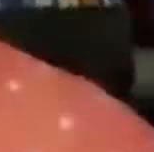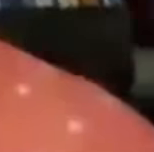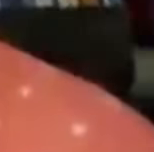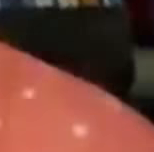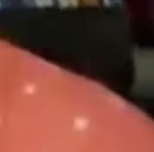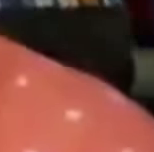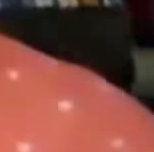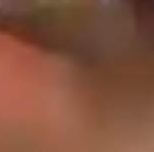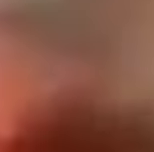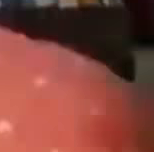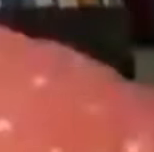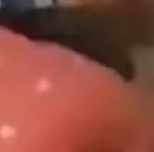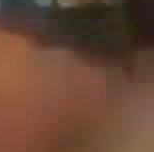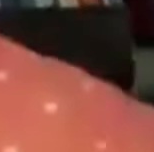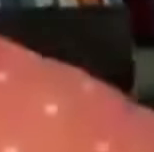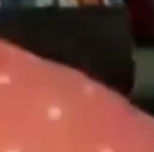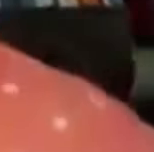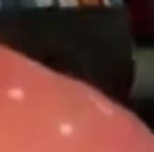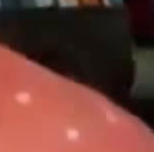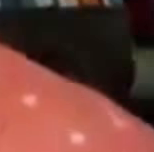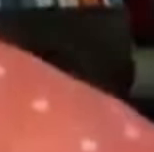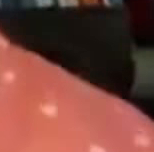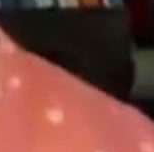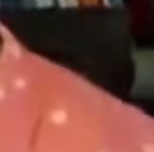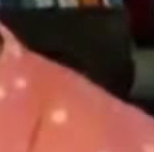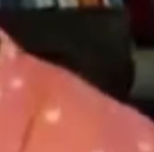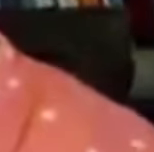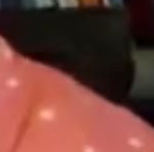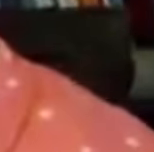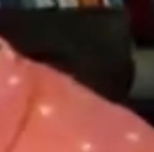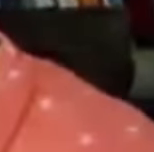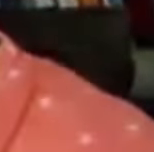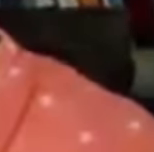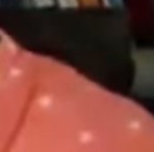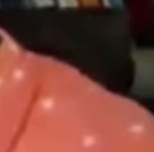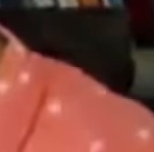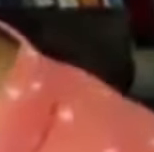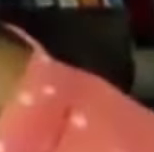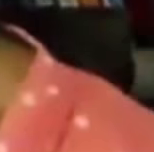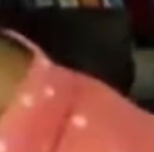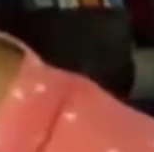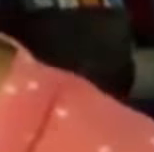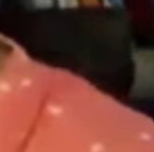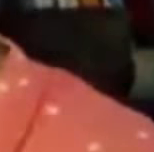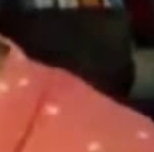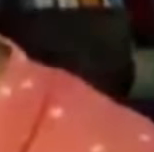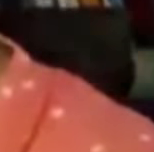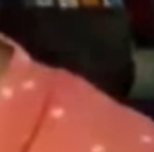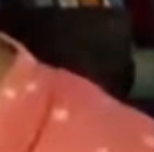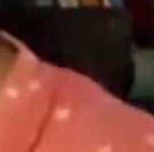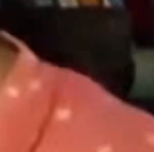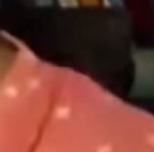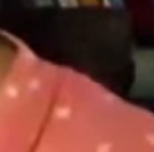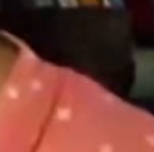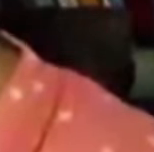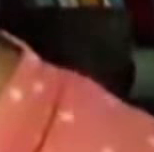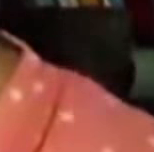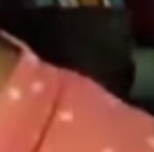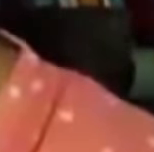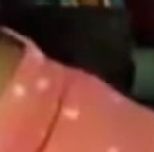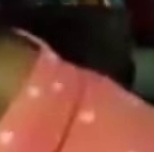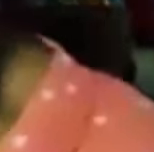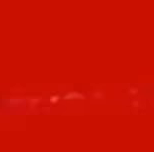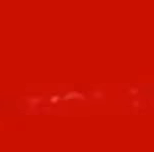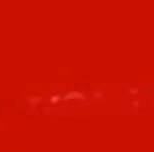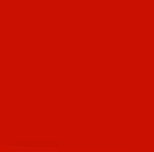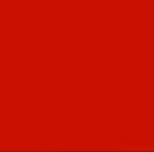next day, lumabas na doon sa mga barangay, these are the people who ratified the Constitution. Isang viva voce, lahat